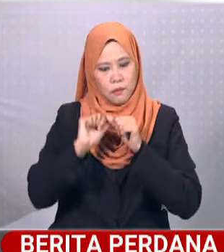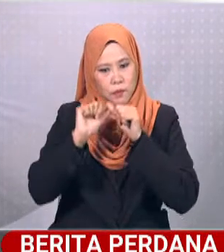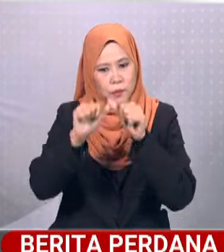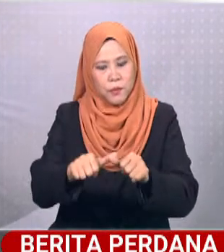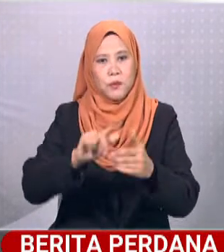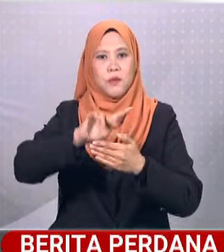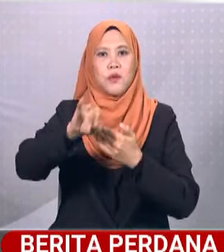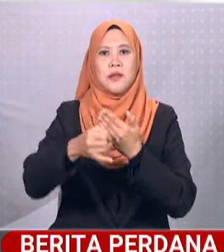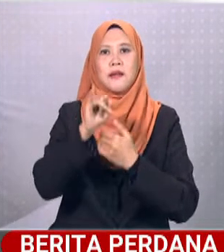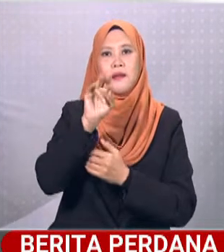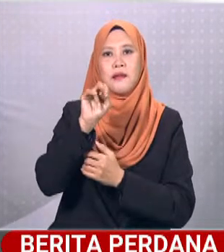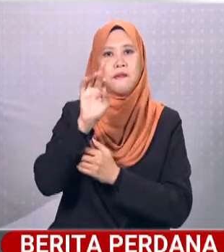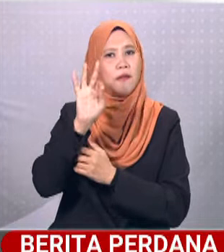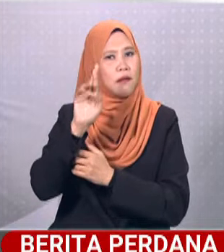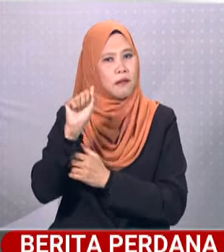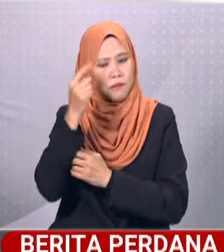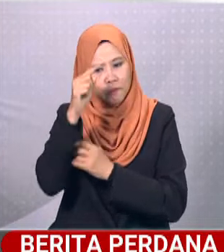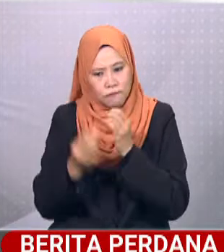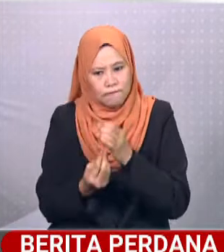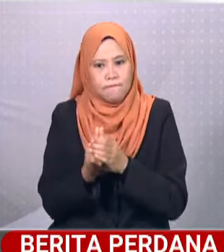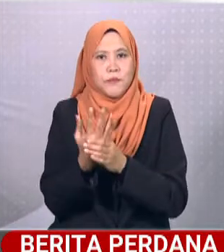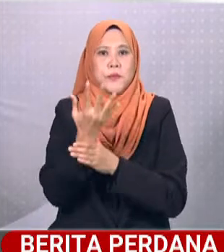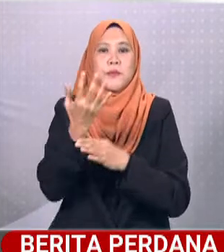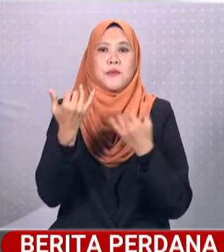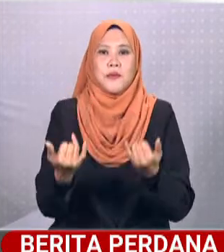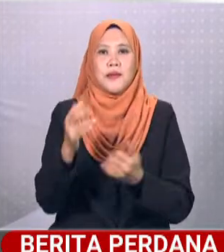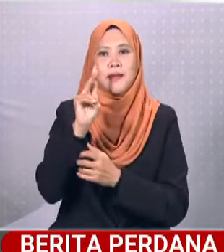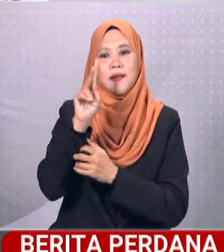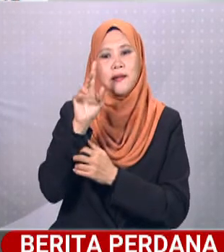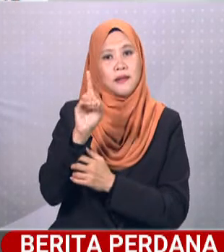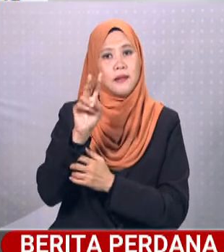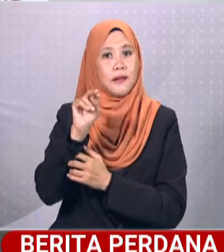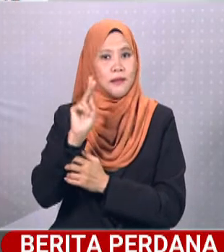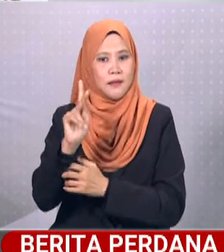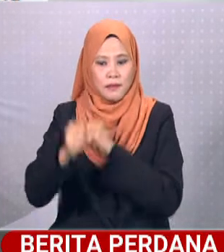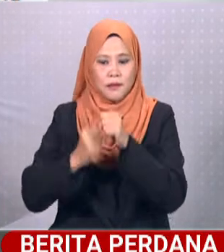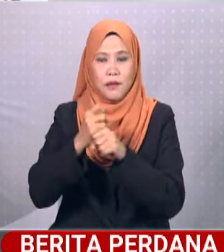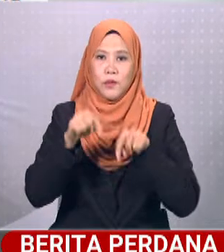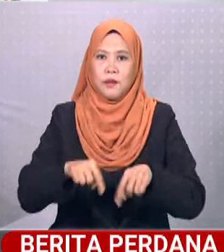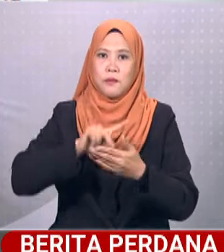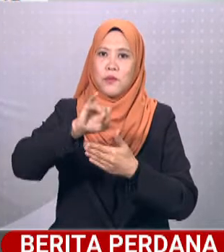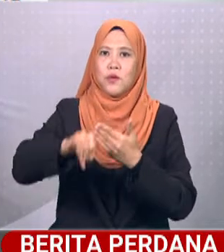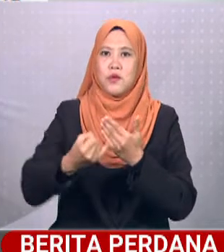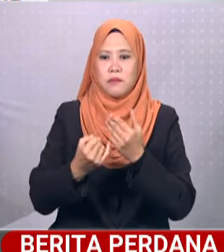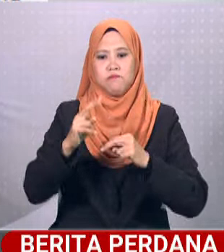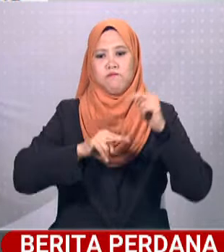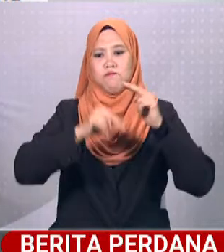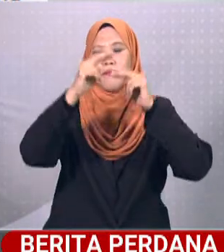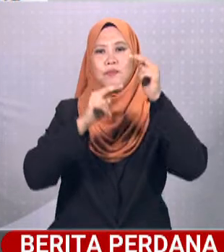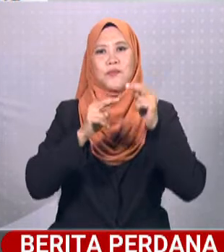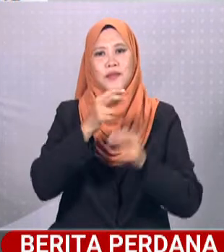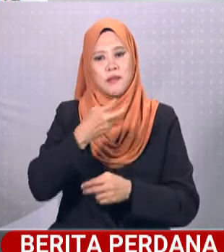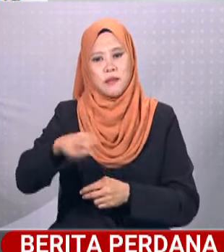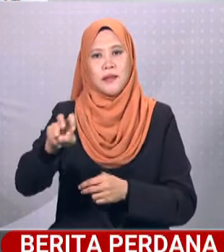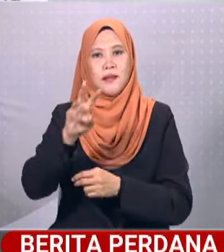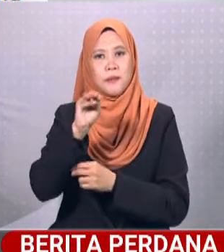projek infra melonjakkan pertumbuhan keluaran dalam negara kasar KDNK tahun ini. Projek itu melibatkan pembinaan transit aliran